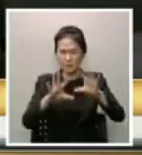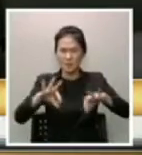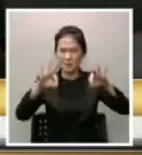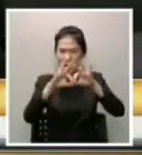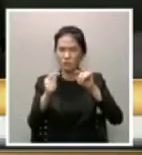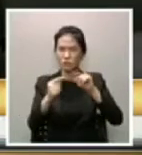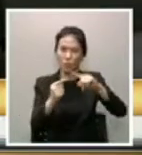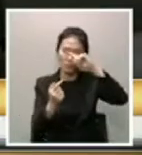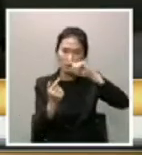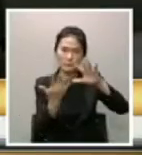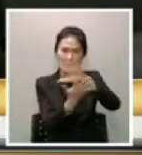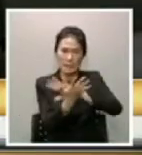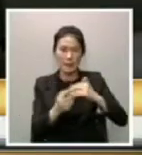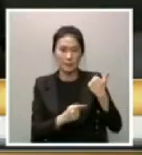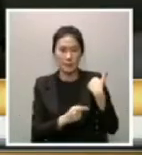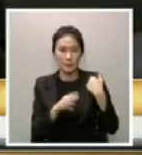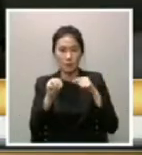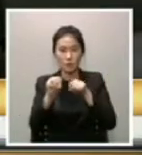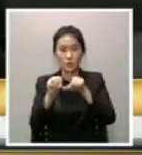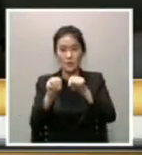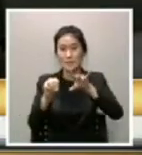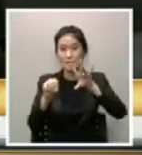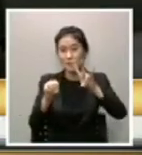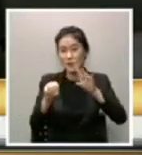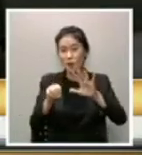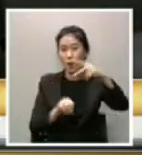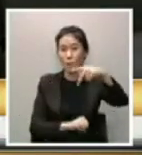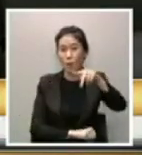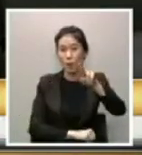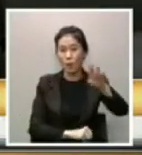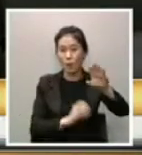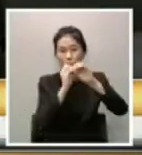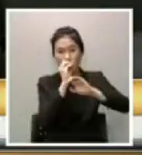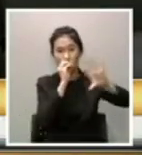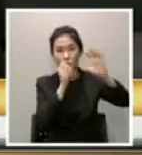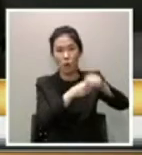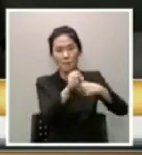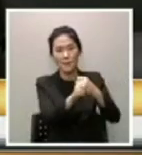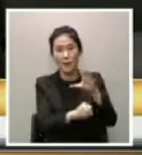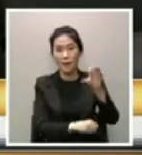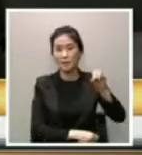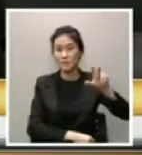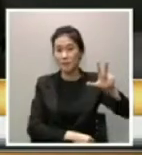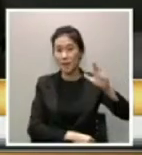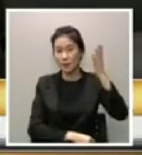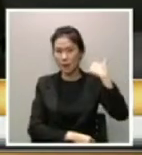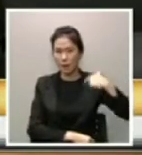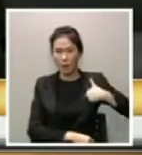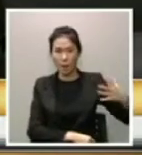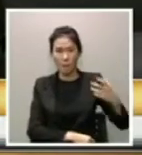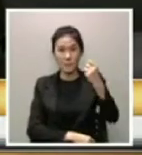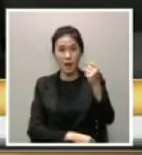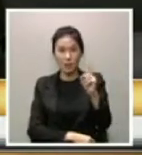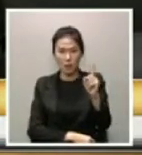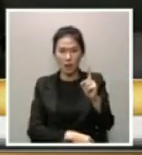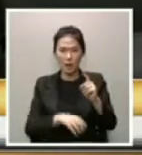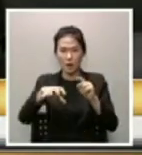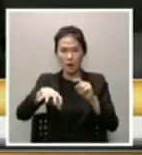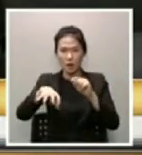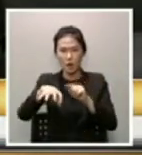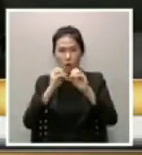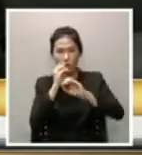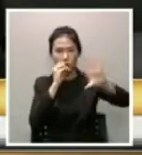ยครับเพราะตามมาตรา27ของพ.ร.บ.กสทช.2553ให้อำนาจหน้าที่ของกสทช.ไว้ส